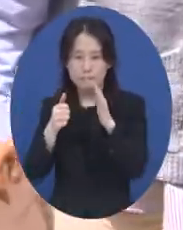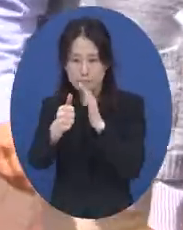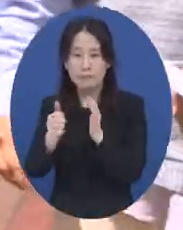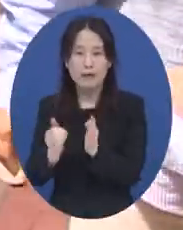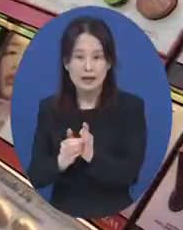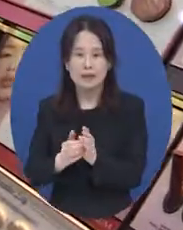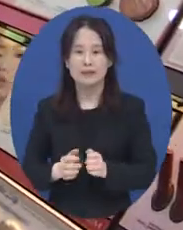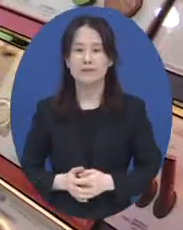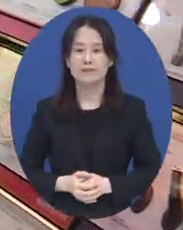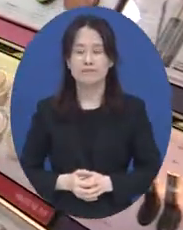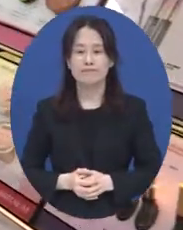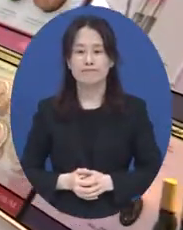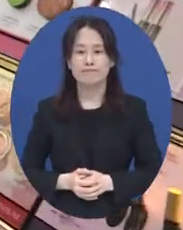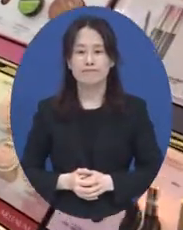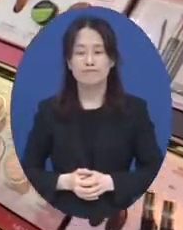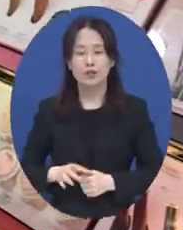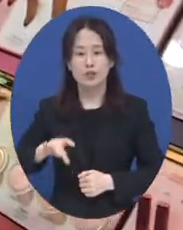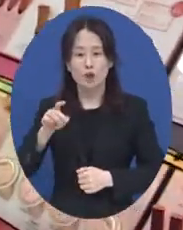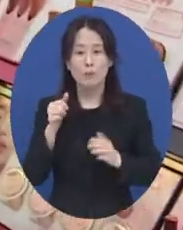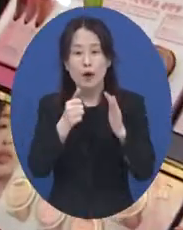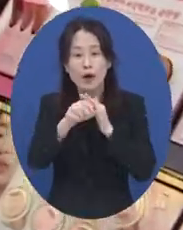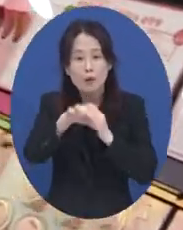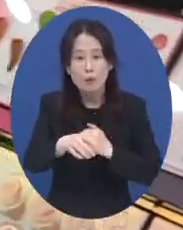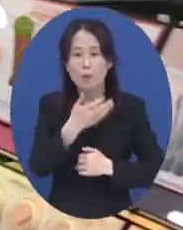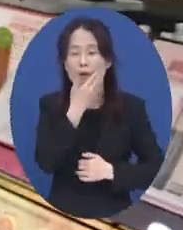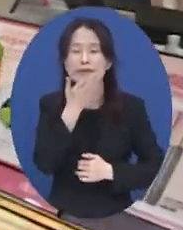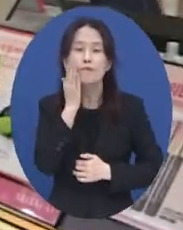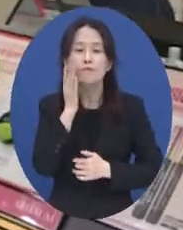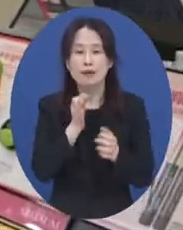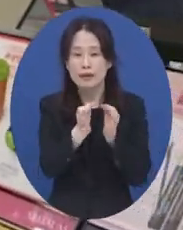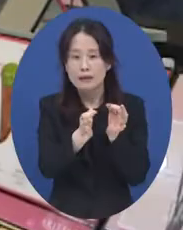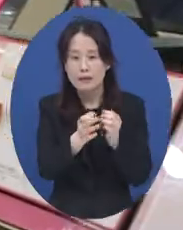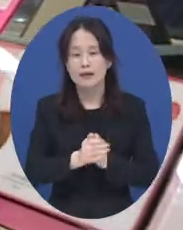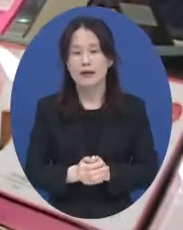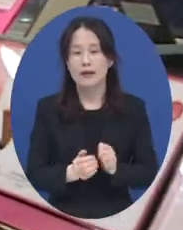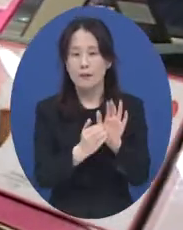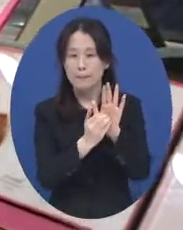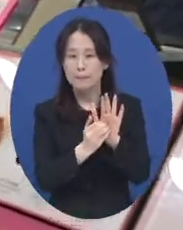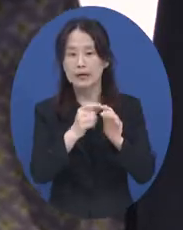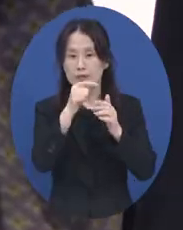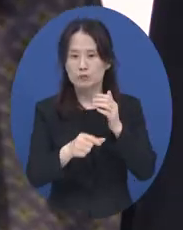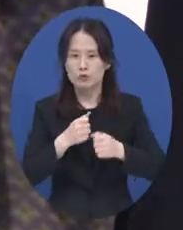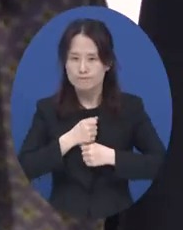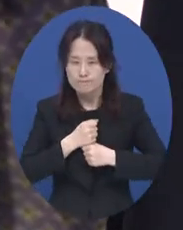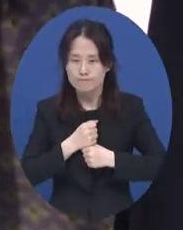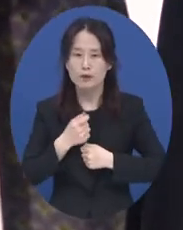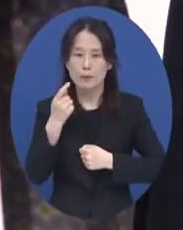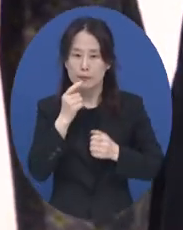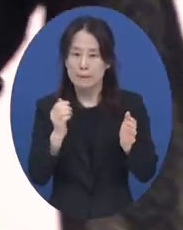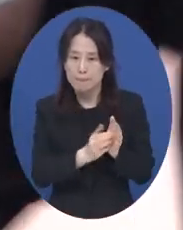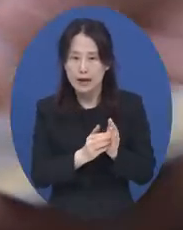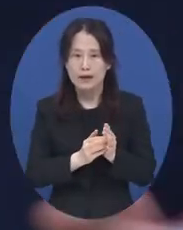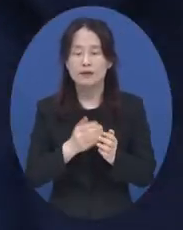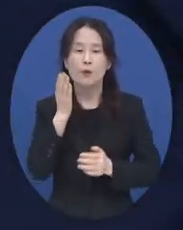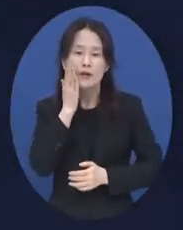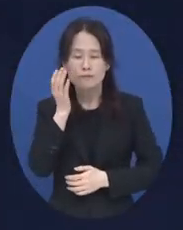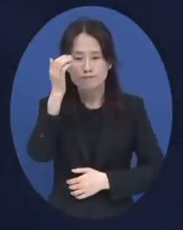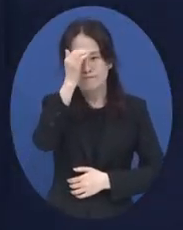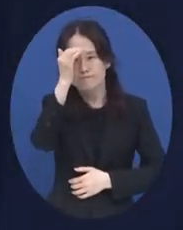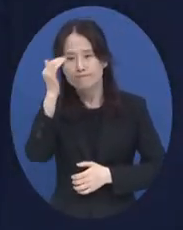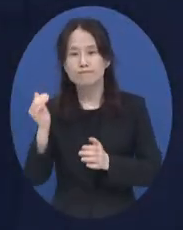찾았습니다. 처음으로 들어간 곳은 화장품 가게. 방역수칙을 꼼꼼히 지킨 후 화장품 쇼핑에